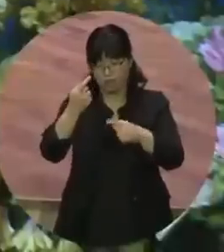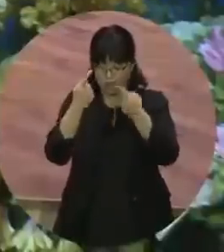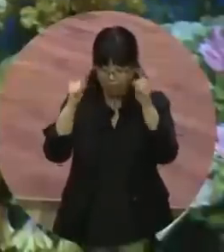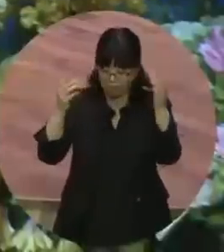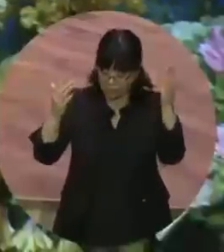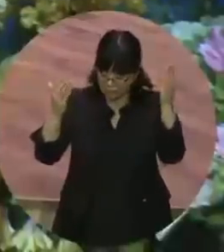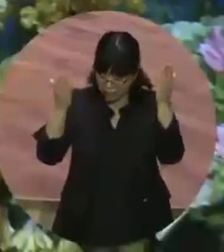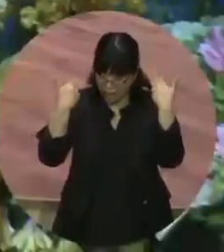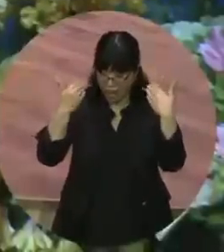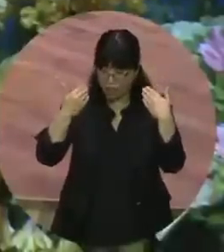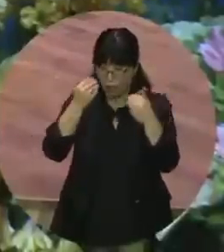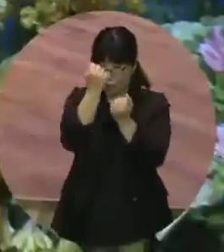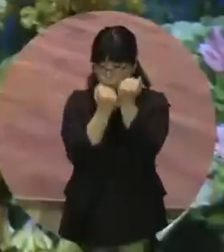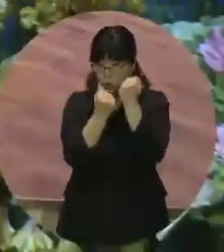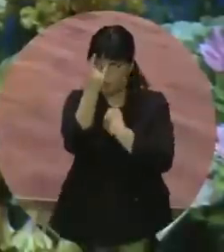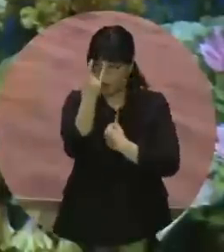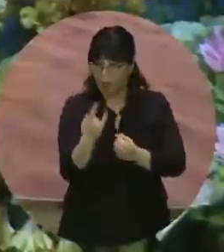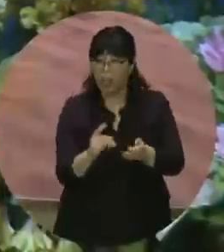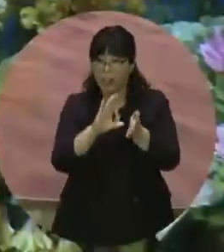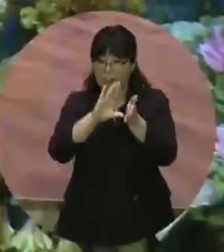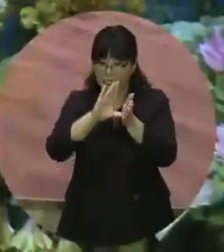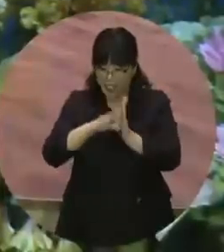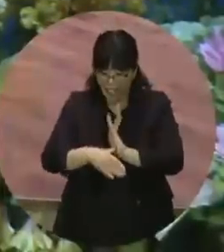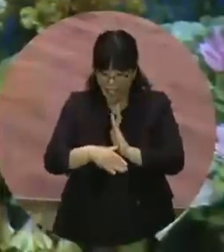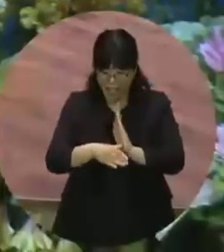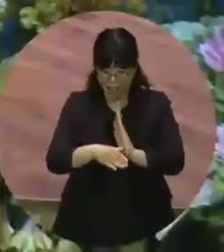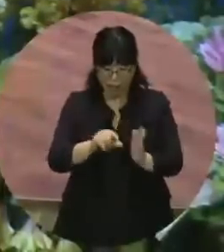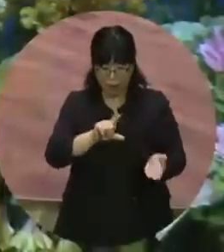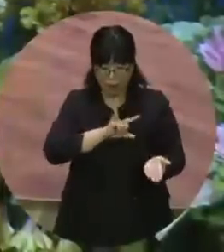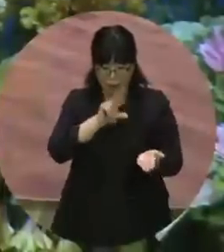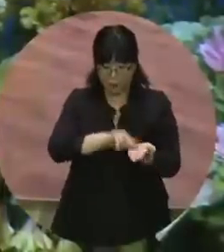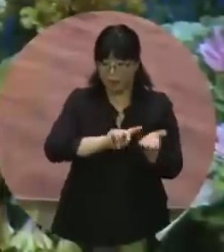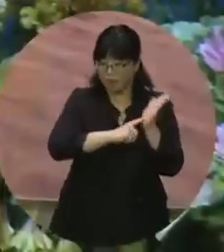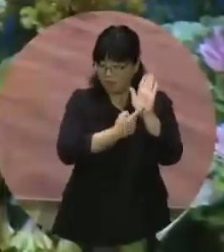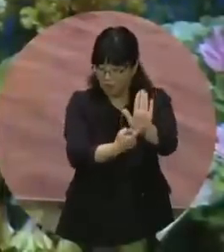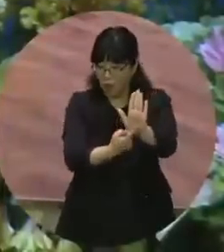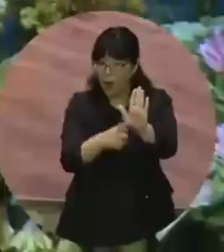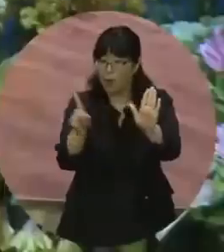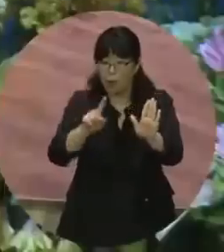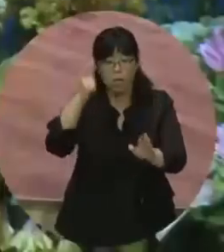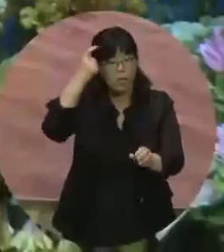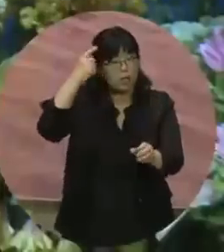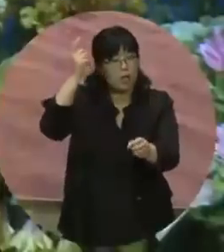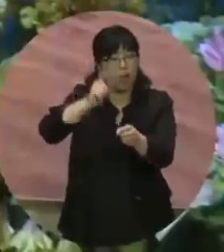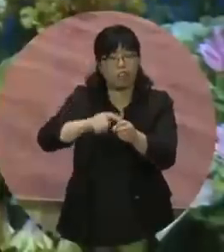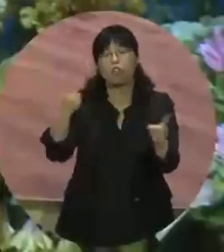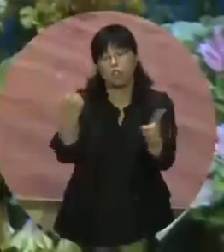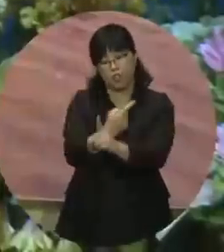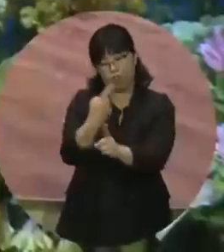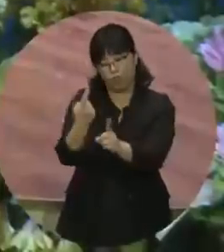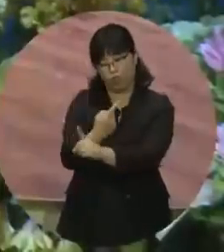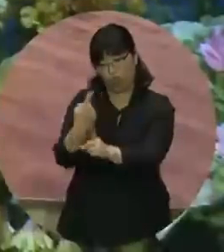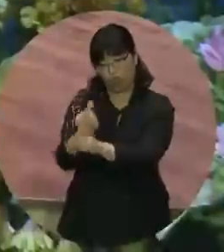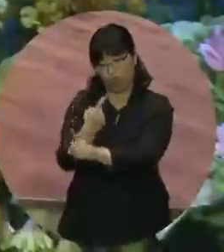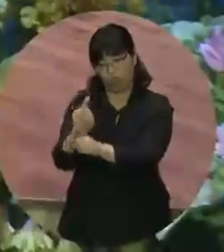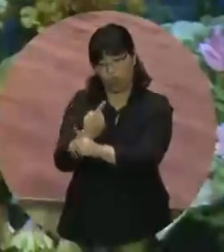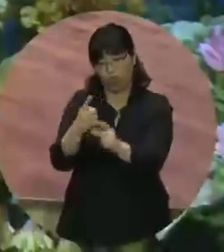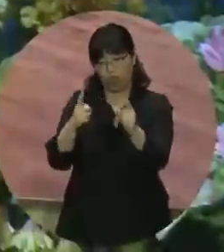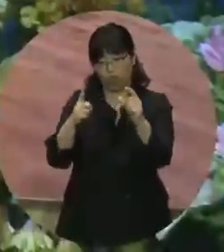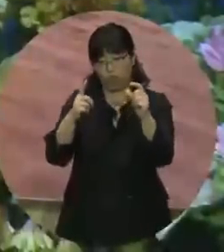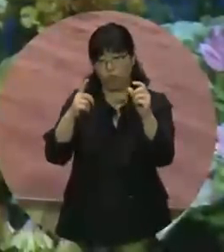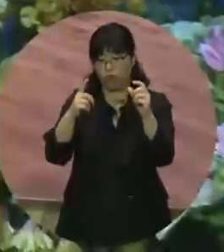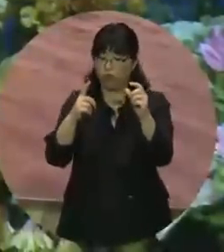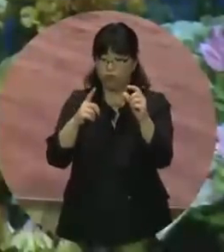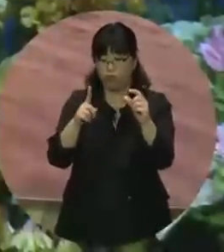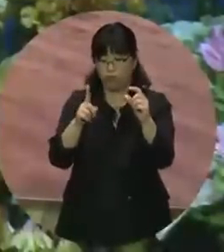뭐 영적 정신병, 그냥 뭐 정신병도 여러 가지인데 우울증 뭐 많지요.